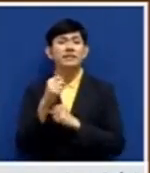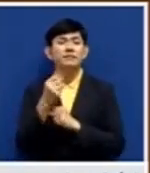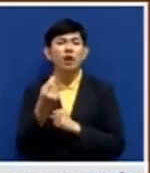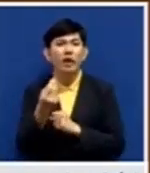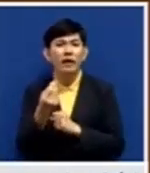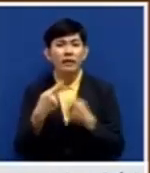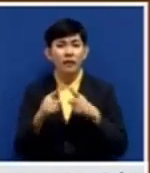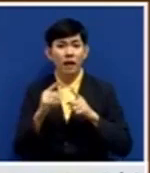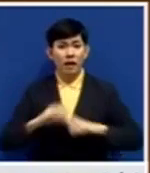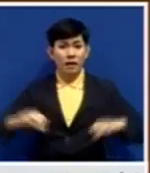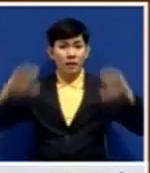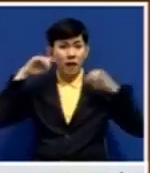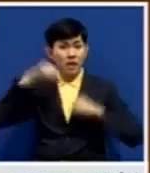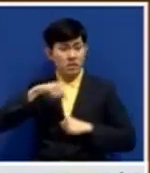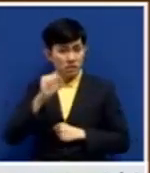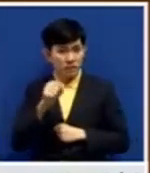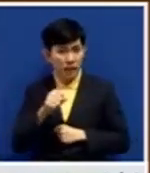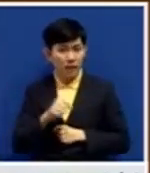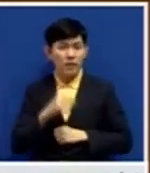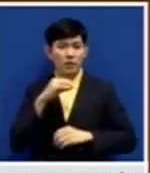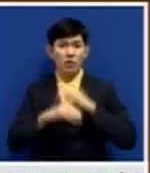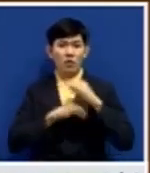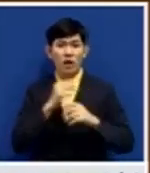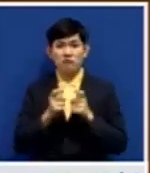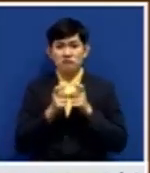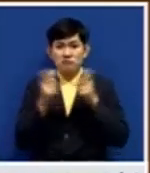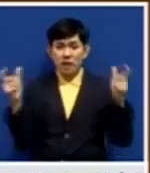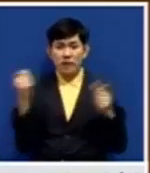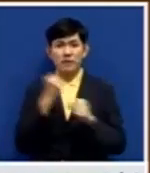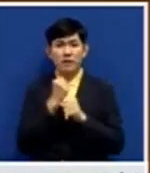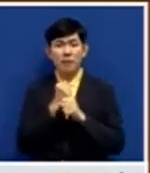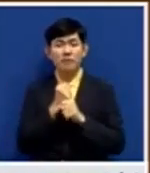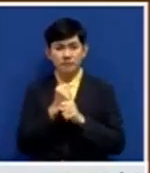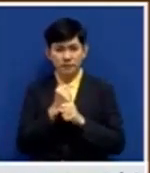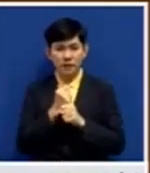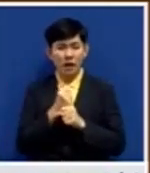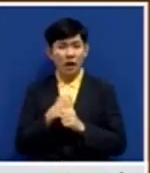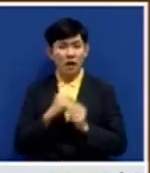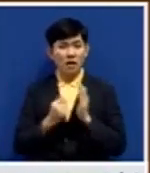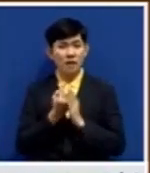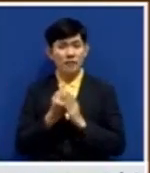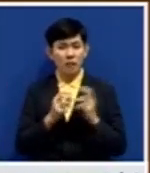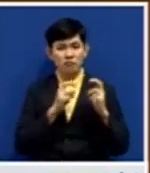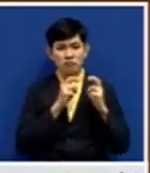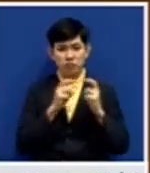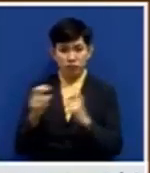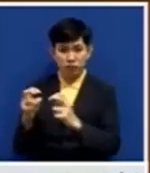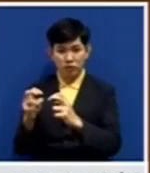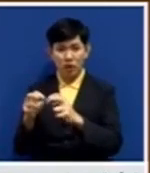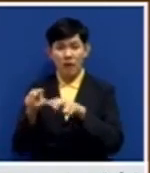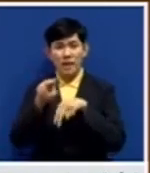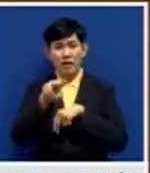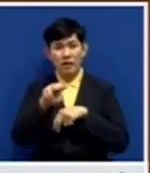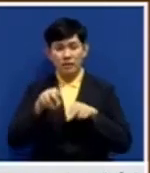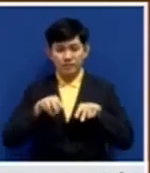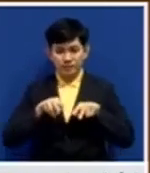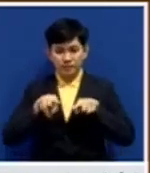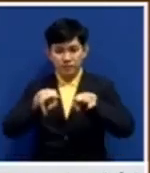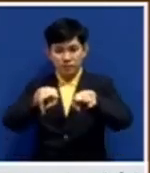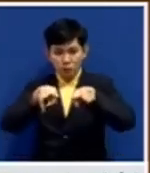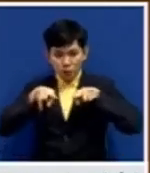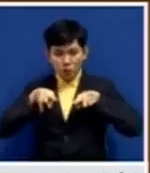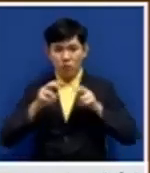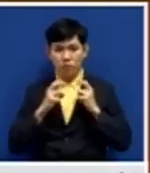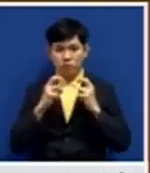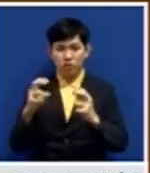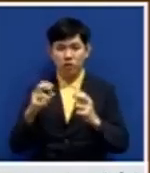าลนี้ใช่หรือไม่เม็ดกระโปรเจกต์มันออกมาออกมาอย่างน้อยๆรางคู่จัดเส้นทางแล้วอย่างน้อยจาก251